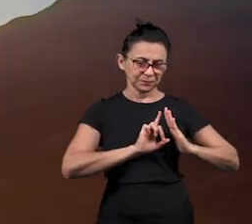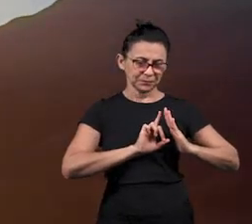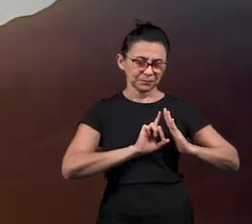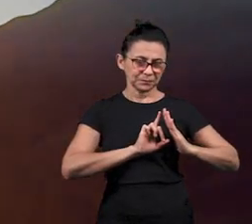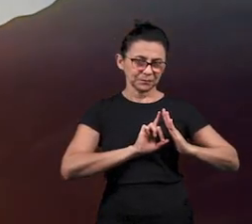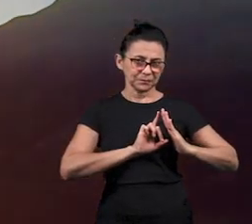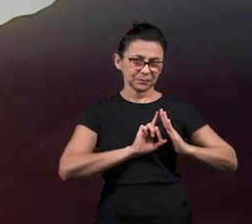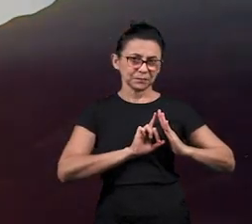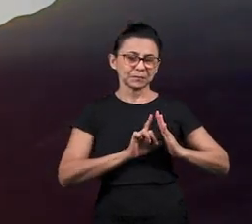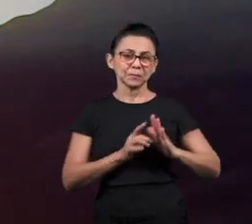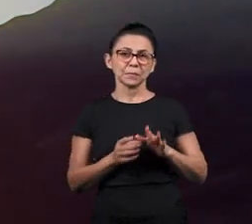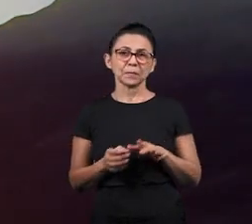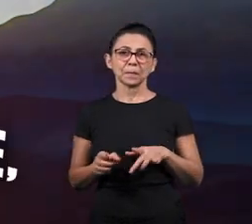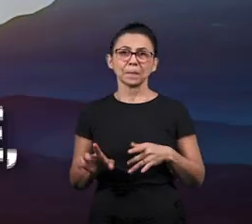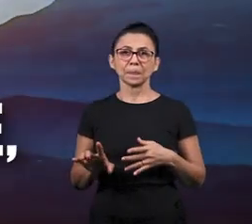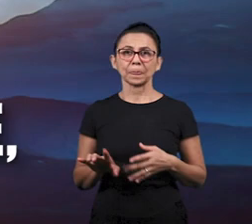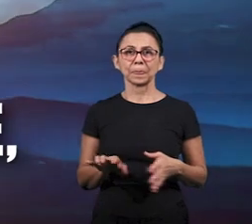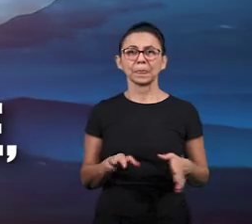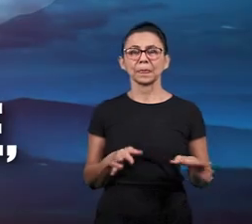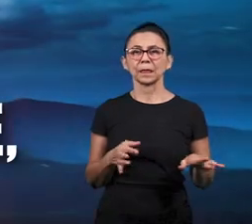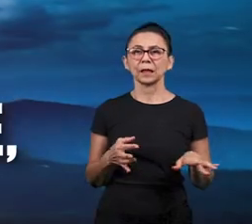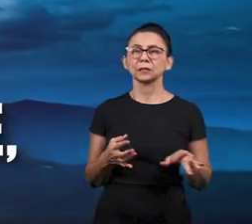обитай во мне.